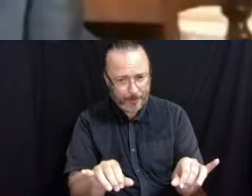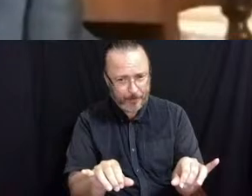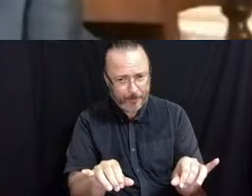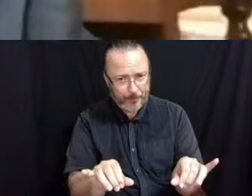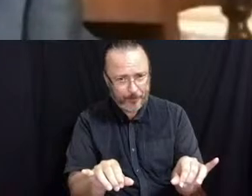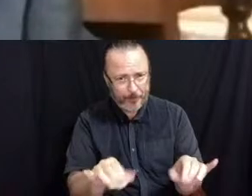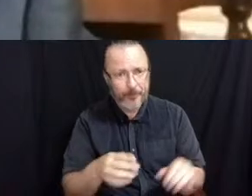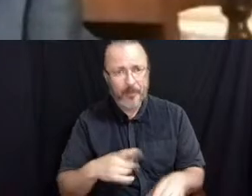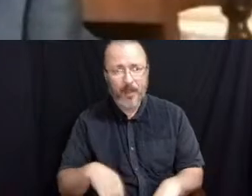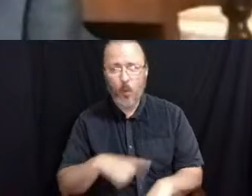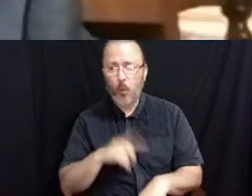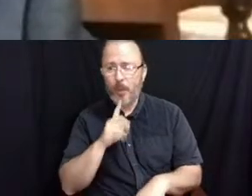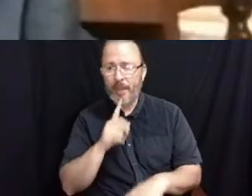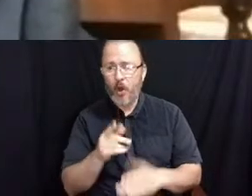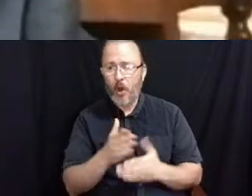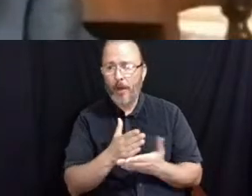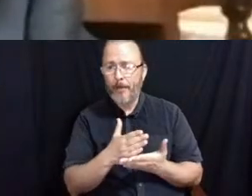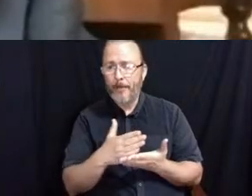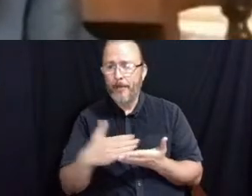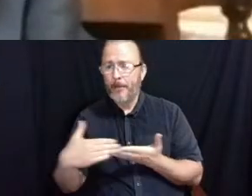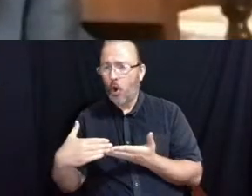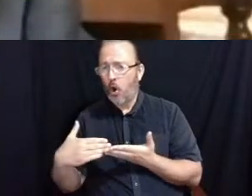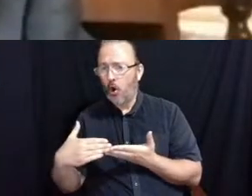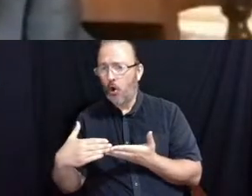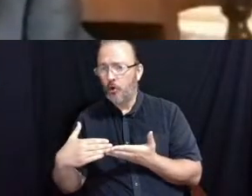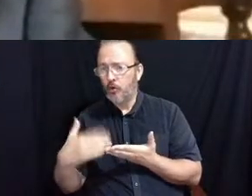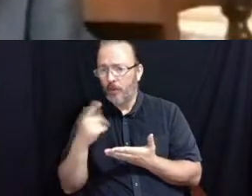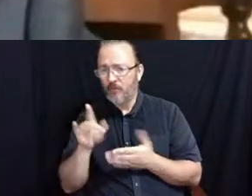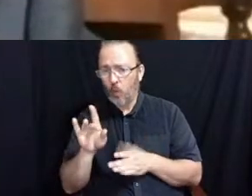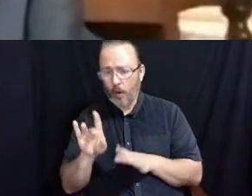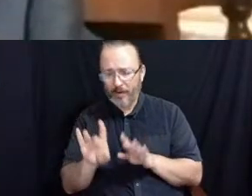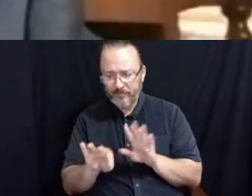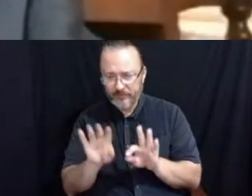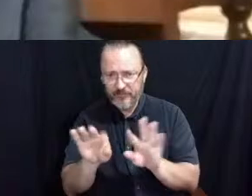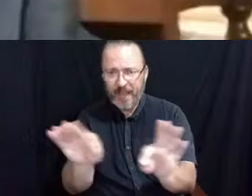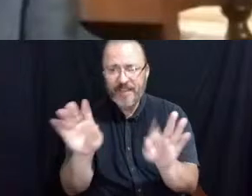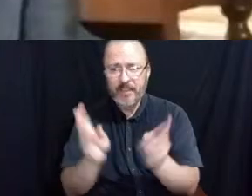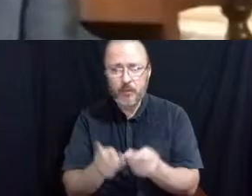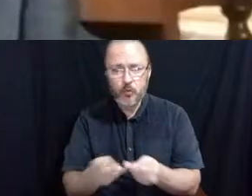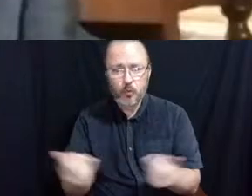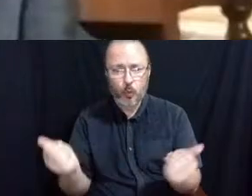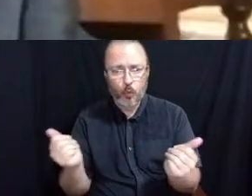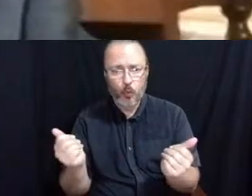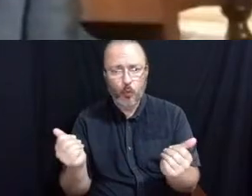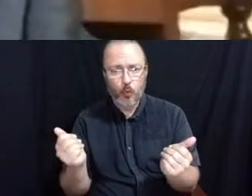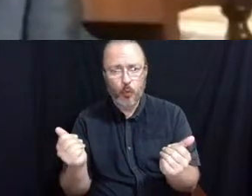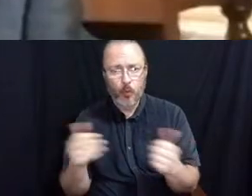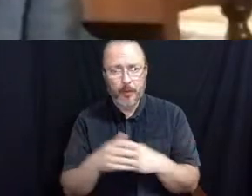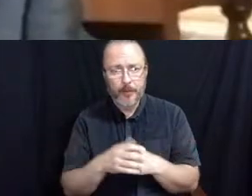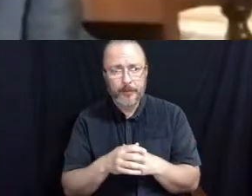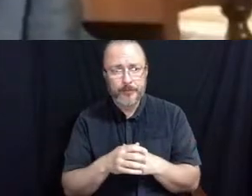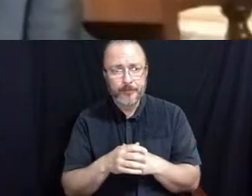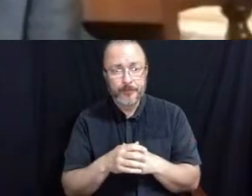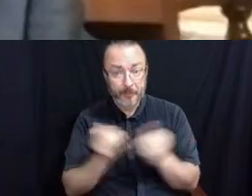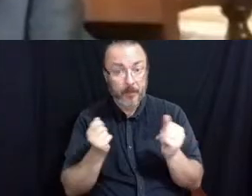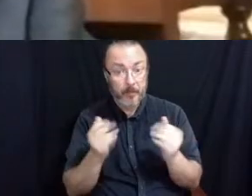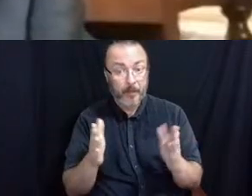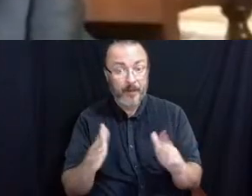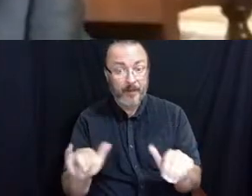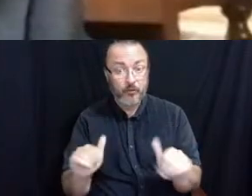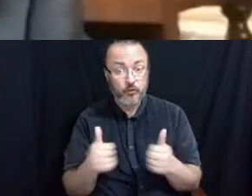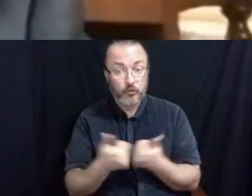enseignants doivent en faire partie intégrante pour trouver des solutions. Il y a des difficultés